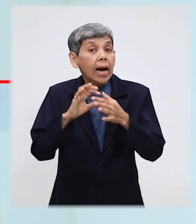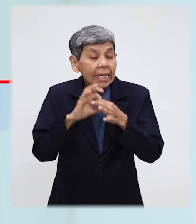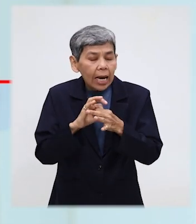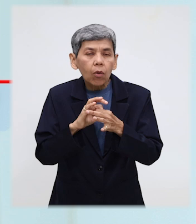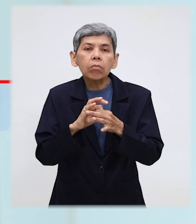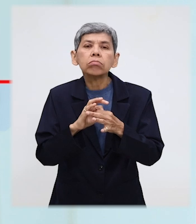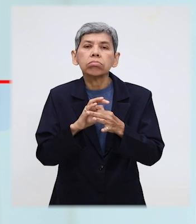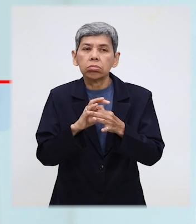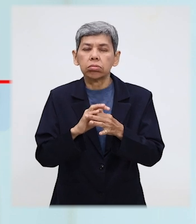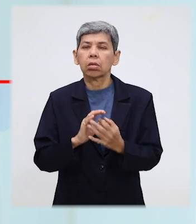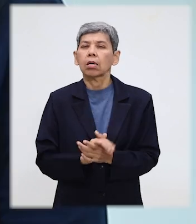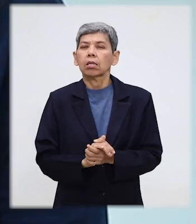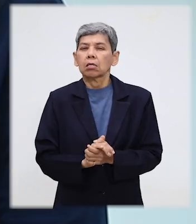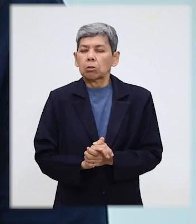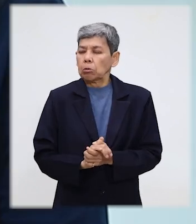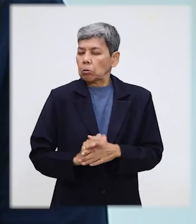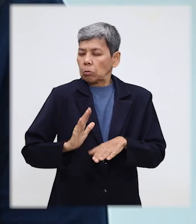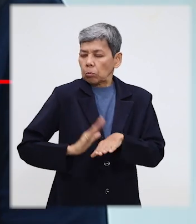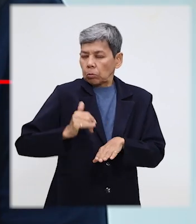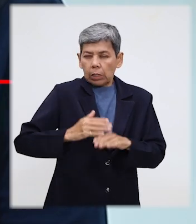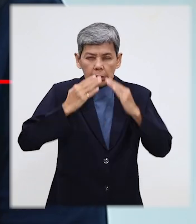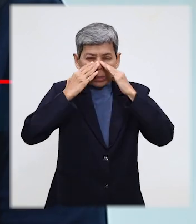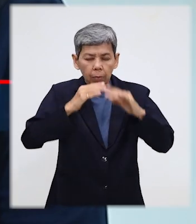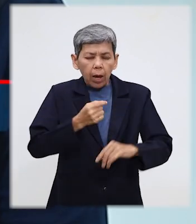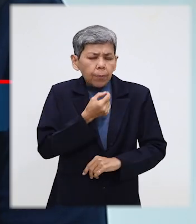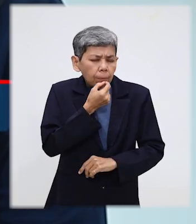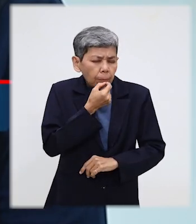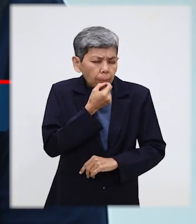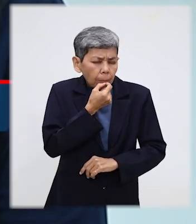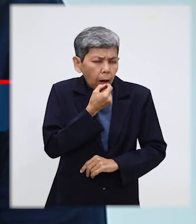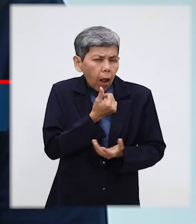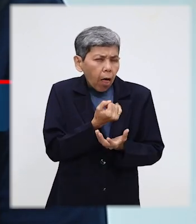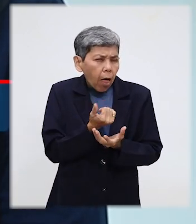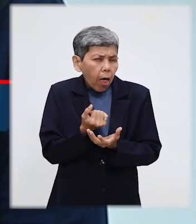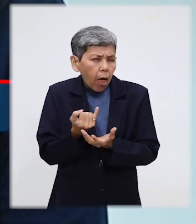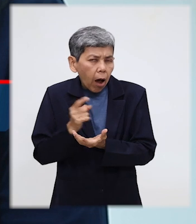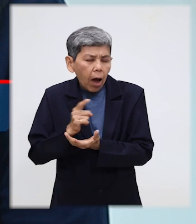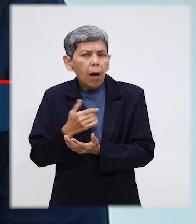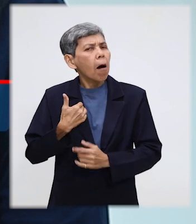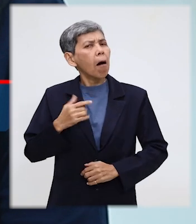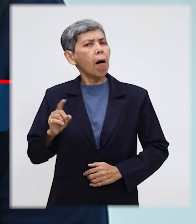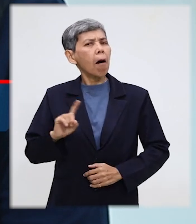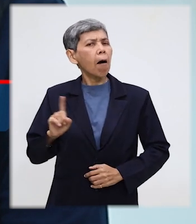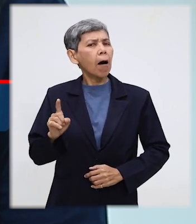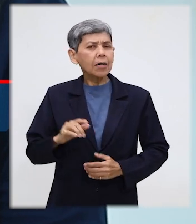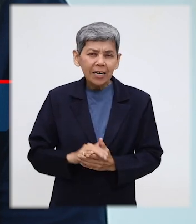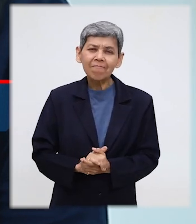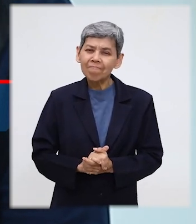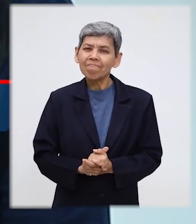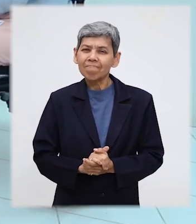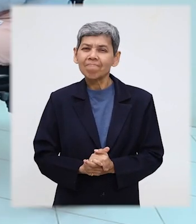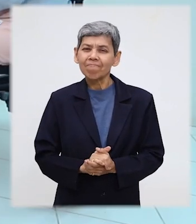ของการสร้างนักชิมมืออาชีพคนพิการทางด้านสายตาม ีที่มายังไงคะใครจะเริ่มเล่าให้เรา